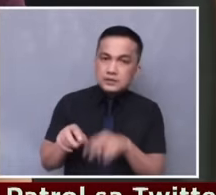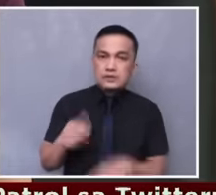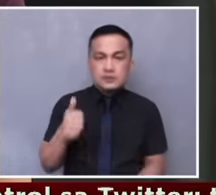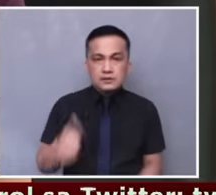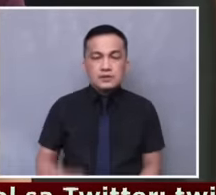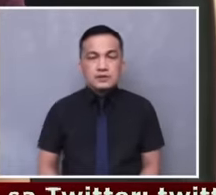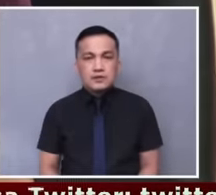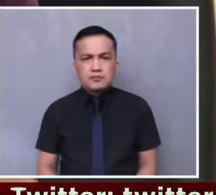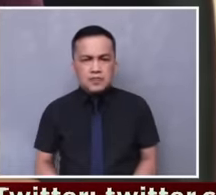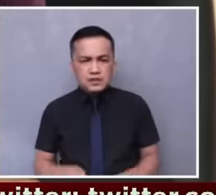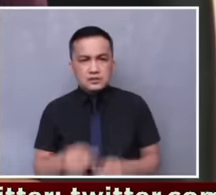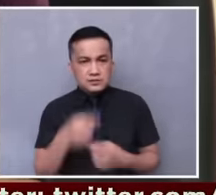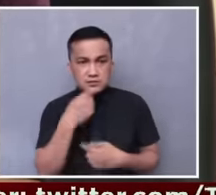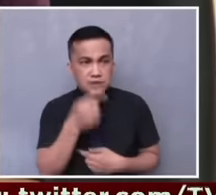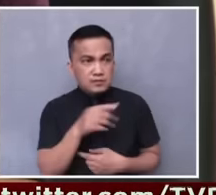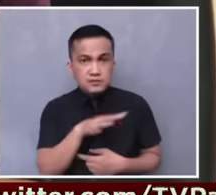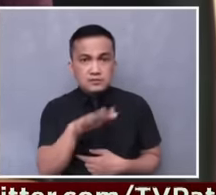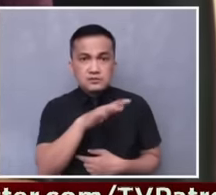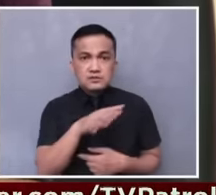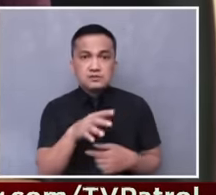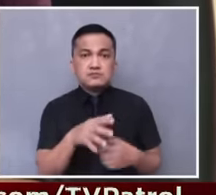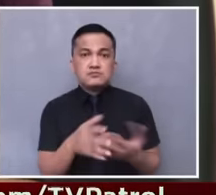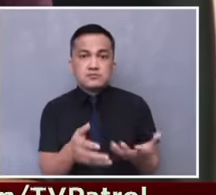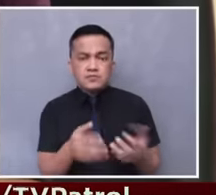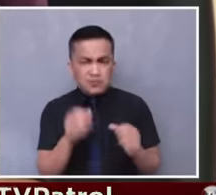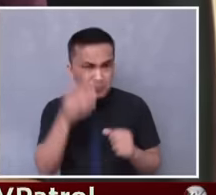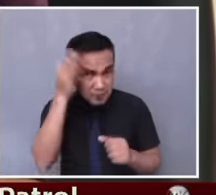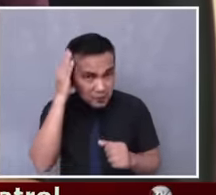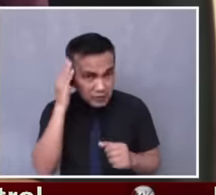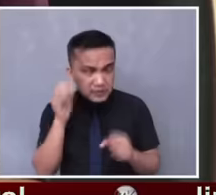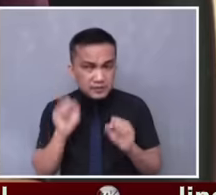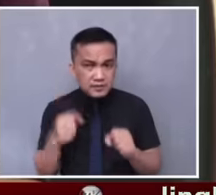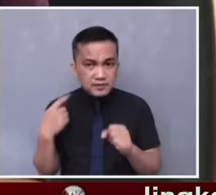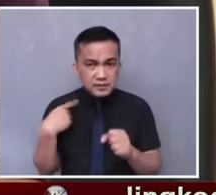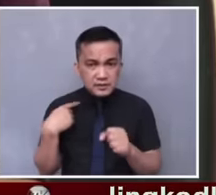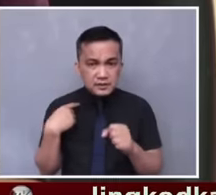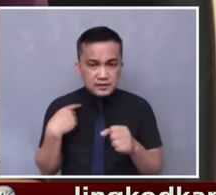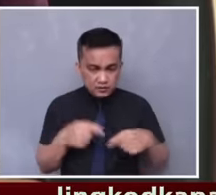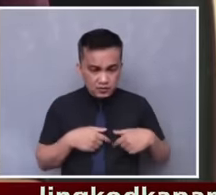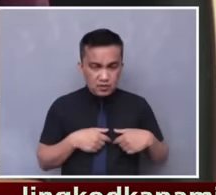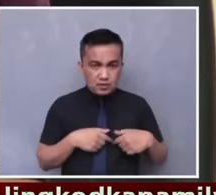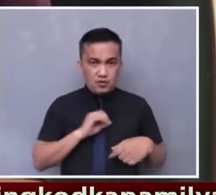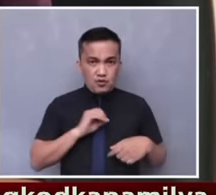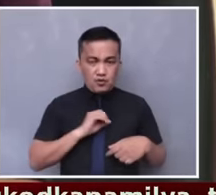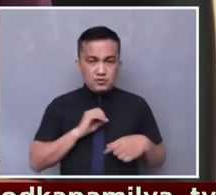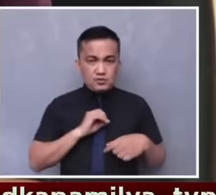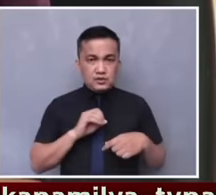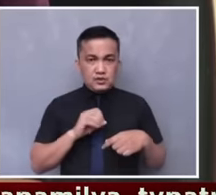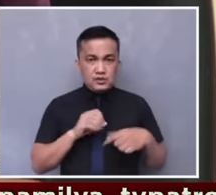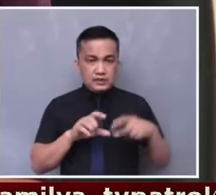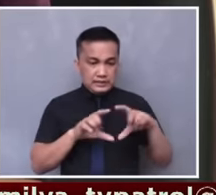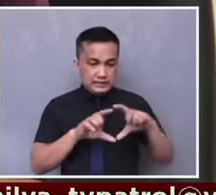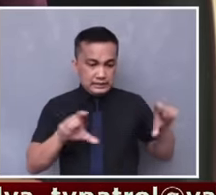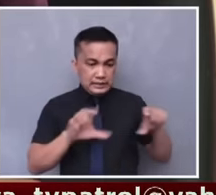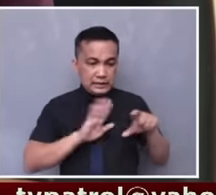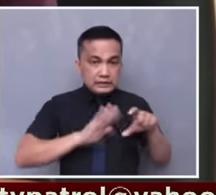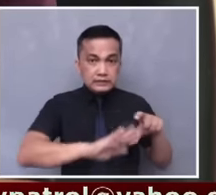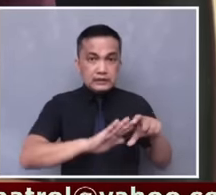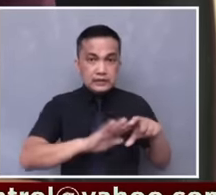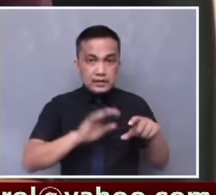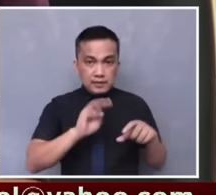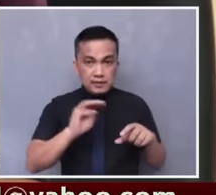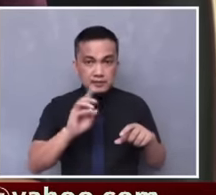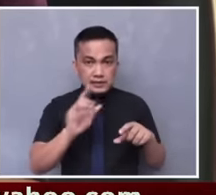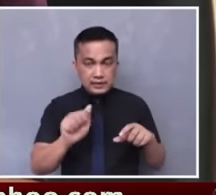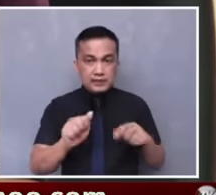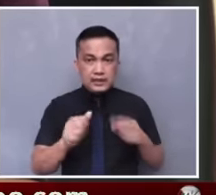group, baka pwedeng, meron din kaming counter sticker from the MMDA. Para dalawa. Kasi kung